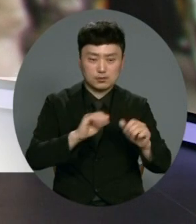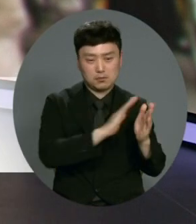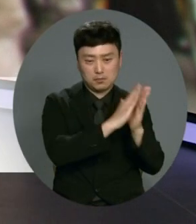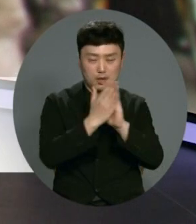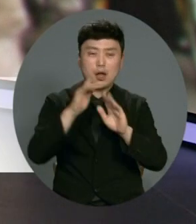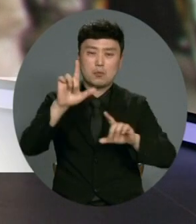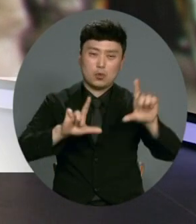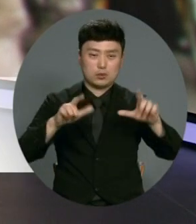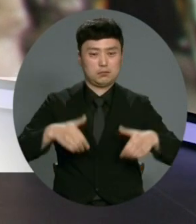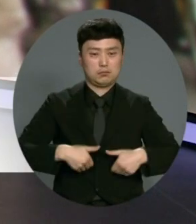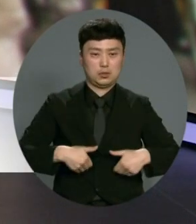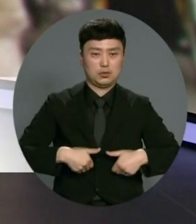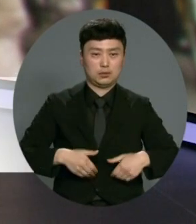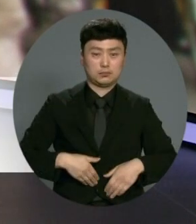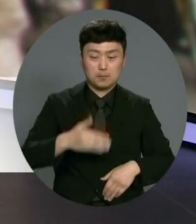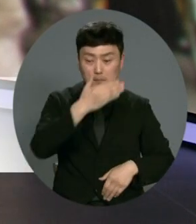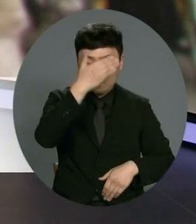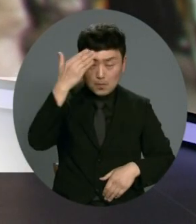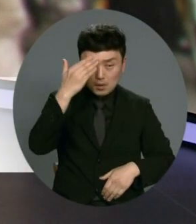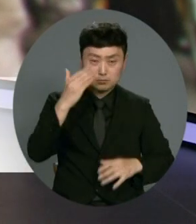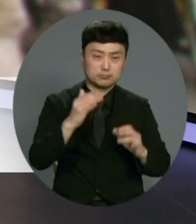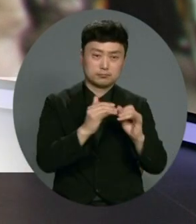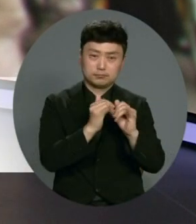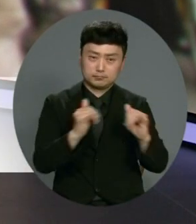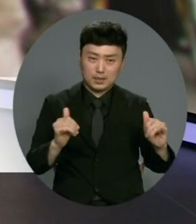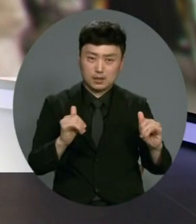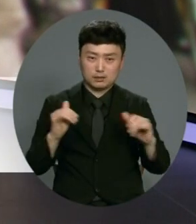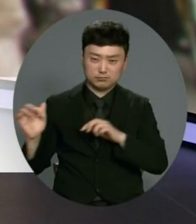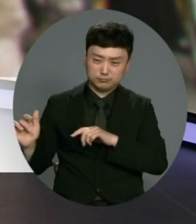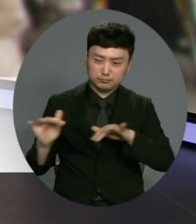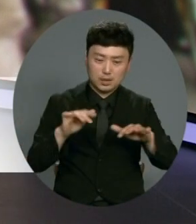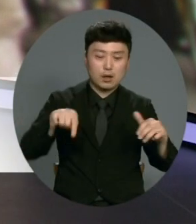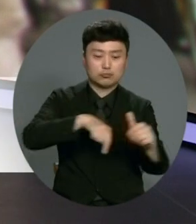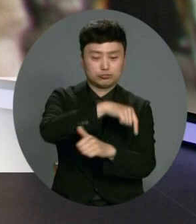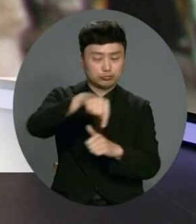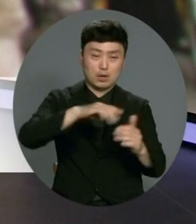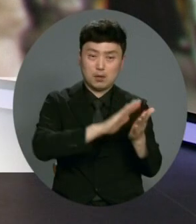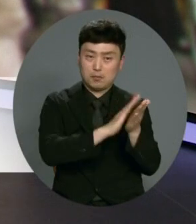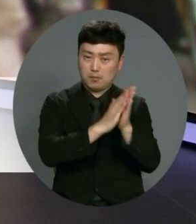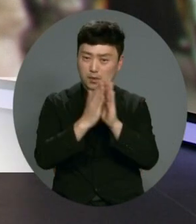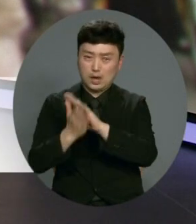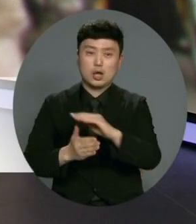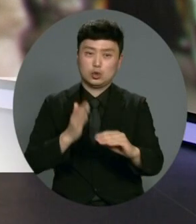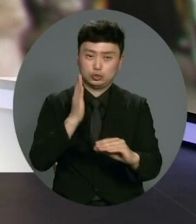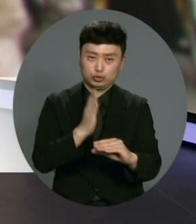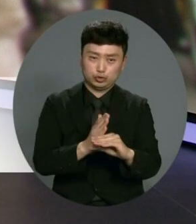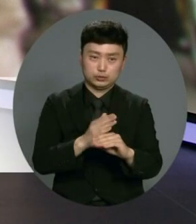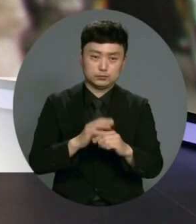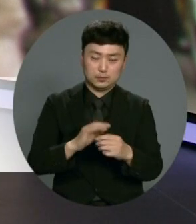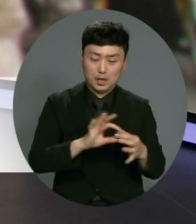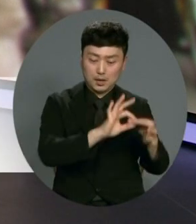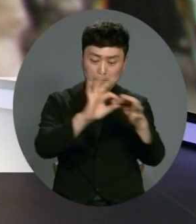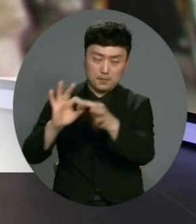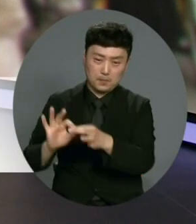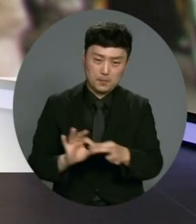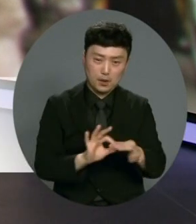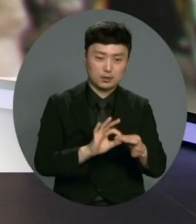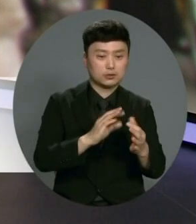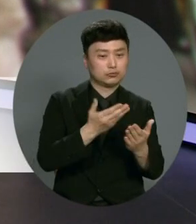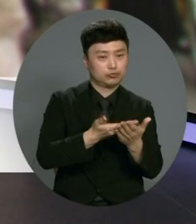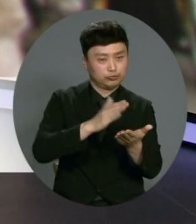있습니다. 최근 젊은 상인들이 늘면서 시장 분위기가 차츰 바뀌고 있는 가운데 각종 인프라 구축이 절실해